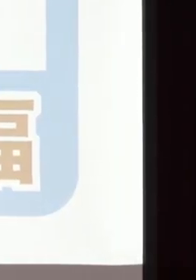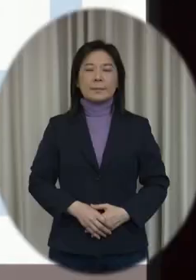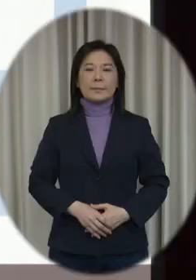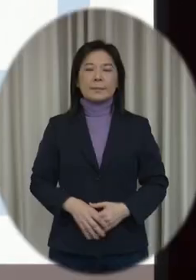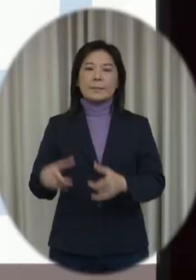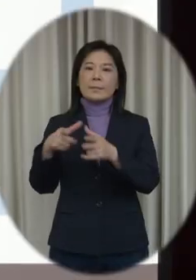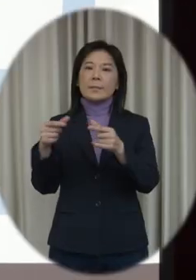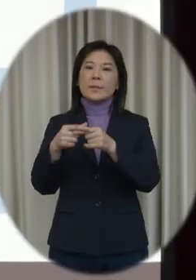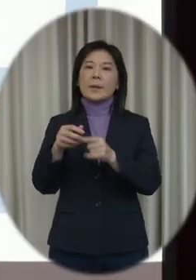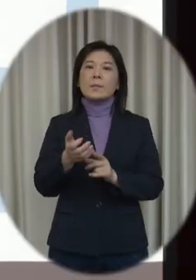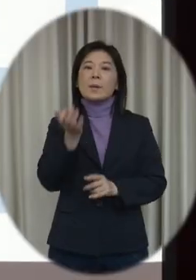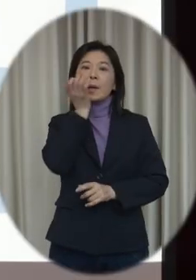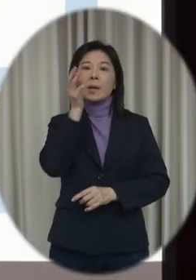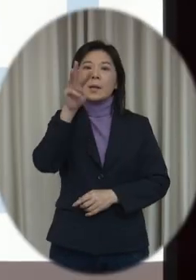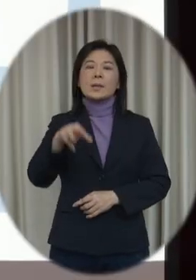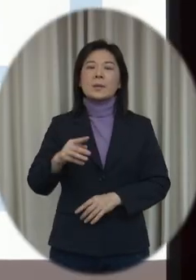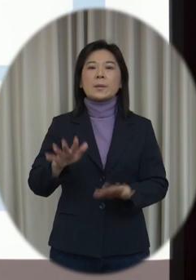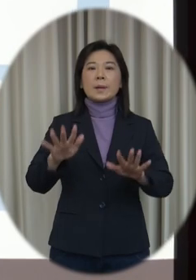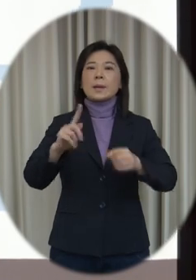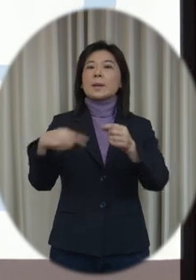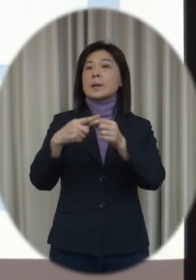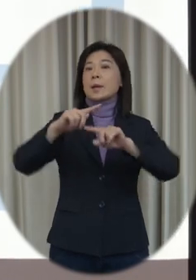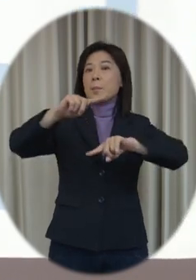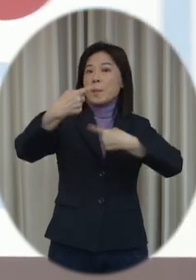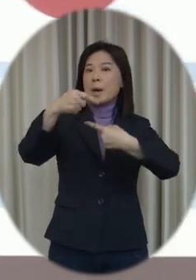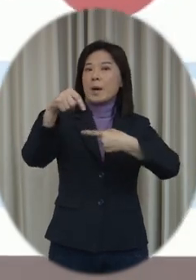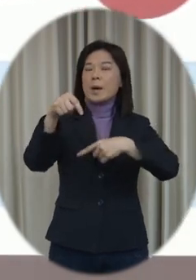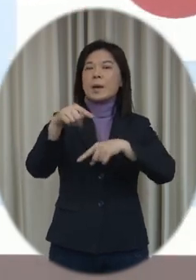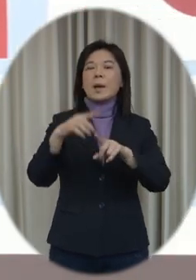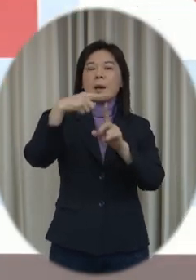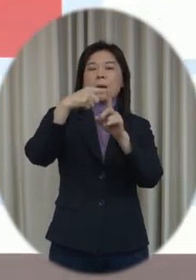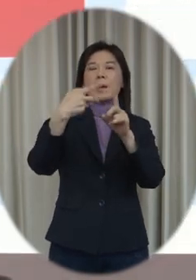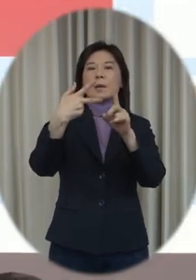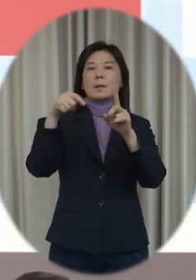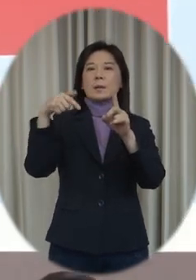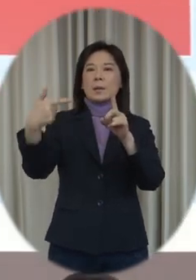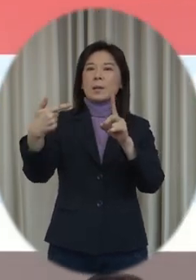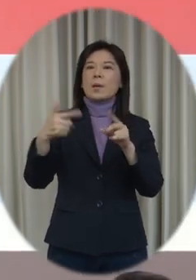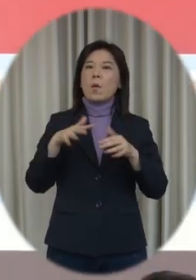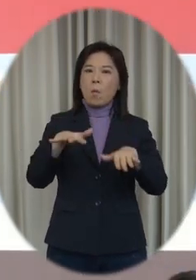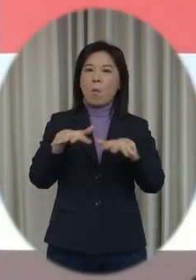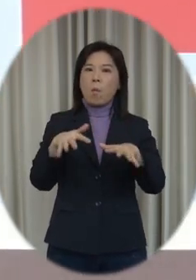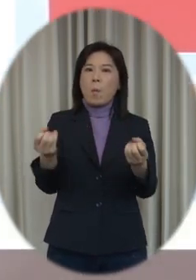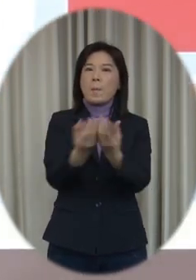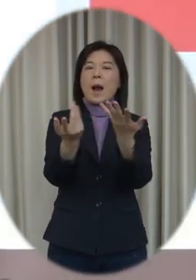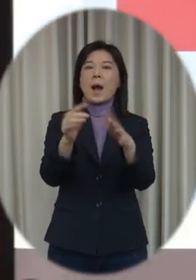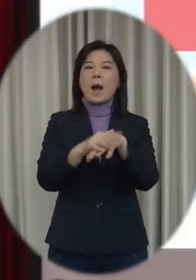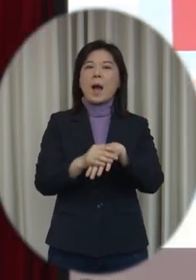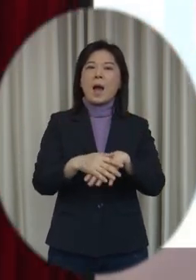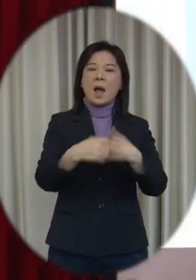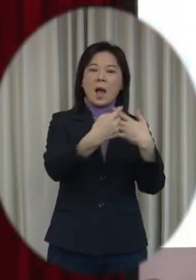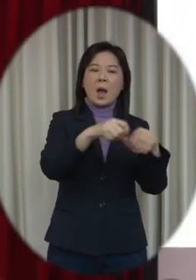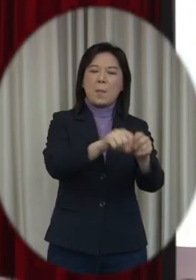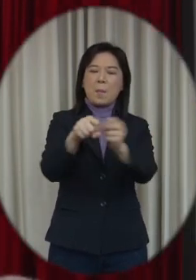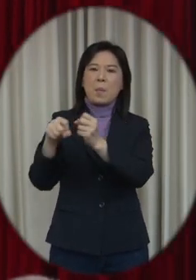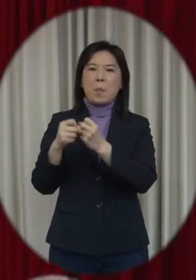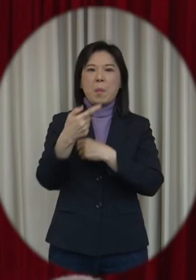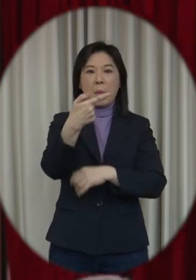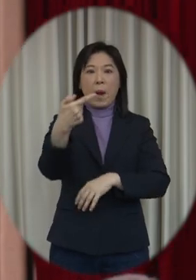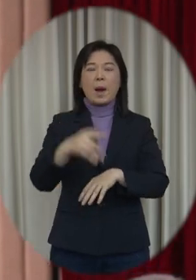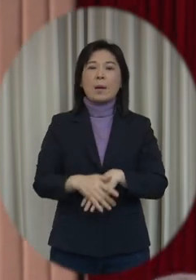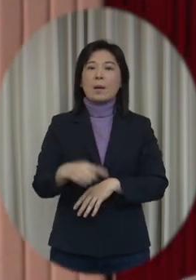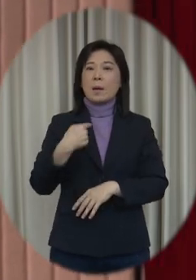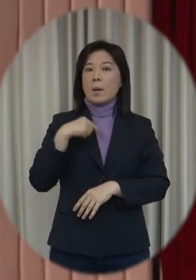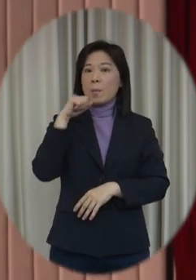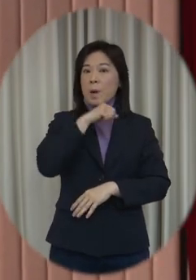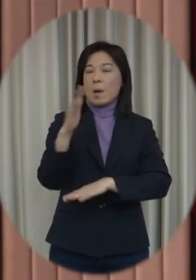日本石川县在1月1号发生瑞士规模 7.6 强震，造成严重灾情。我国政府4